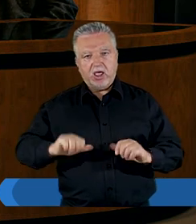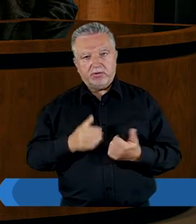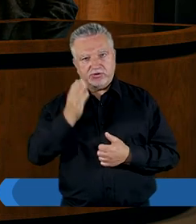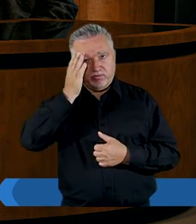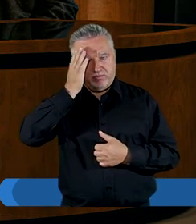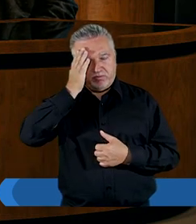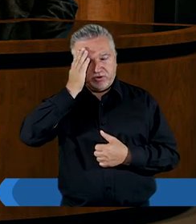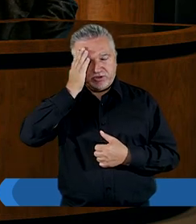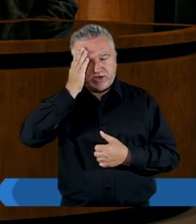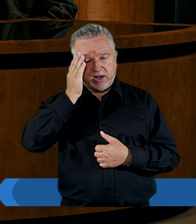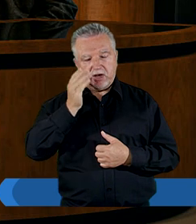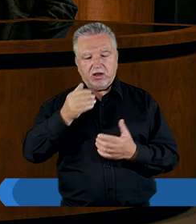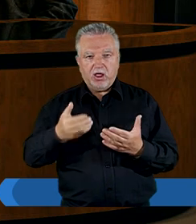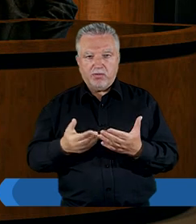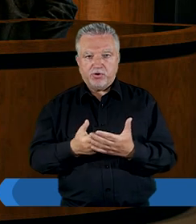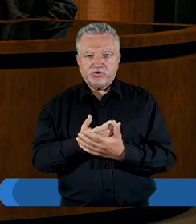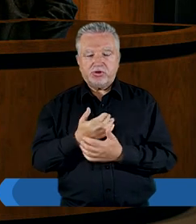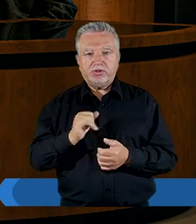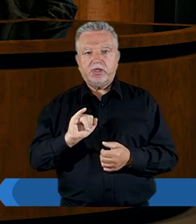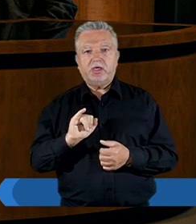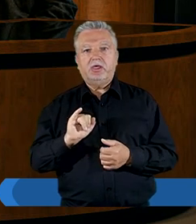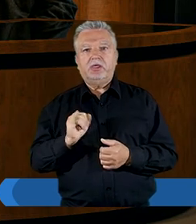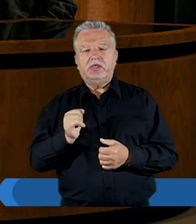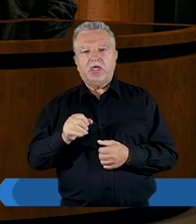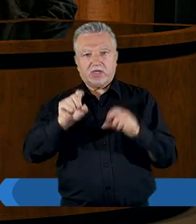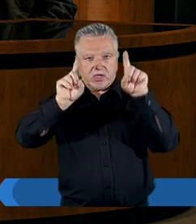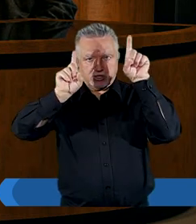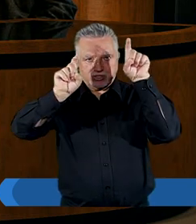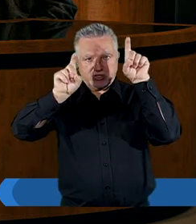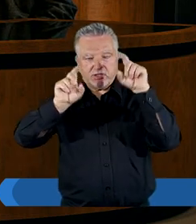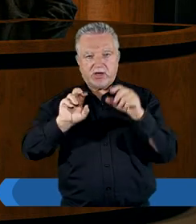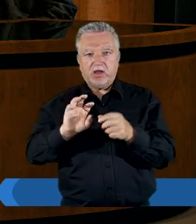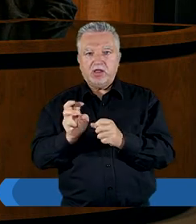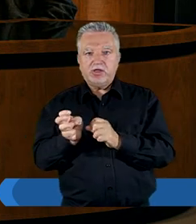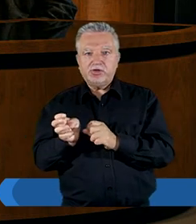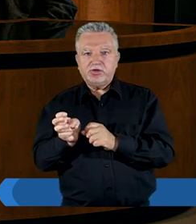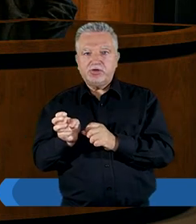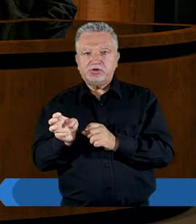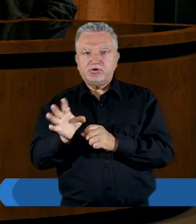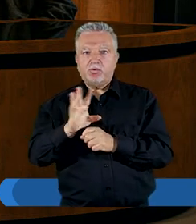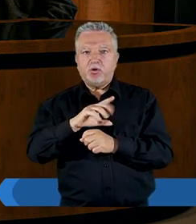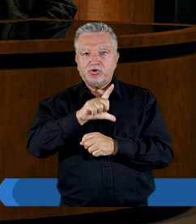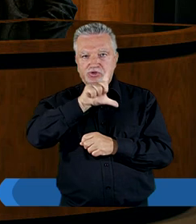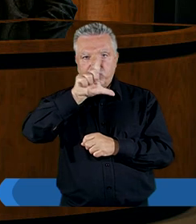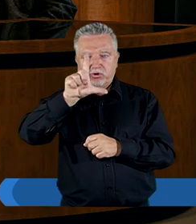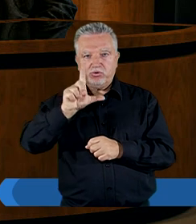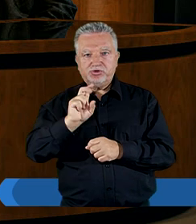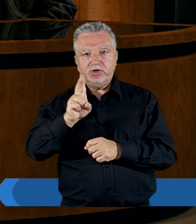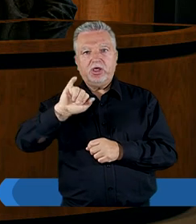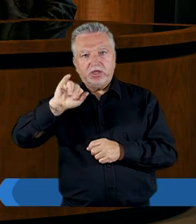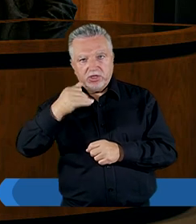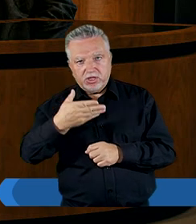tutaj początek, jak szatan zwodzi ludzi, kim